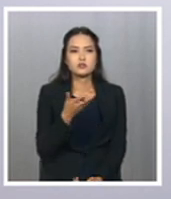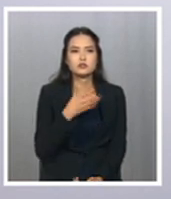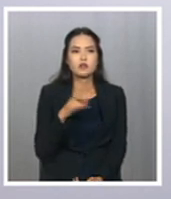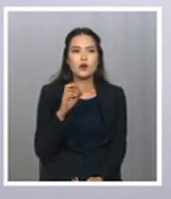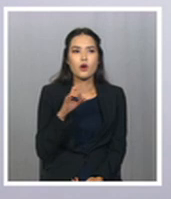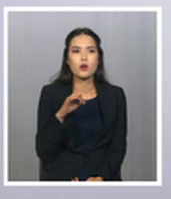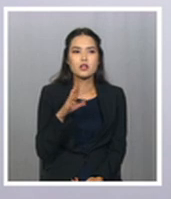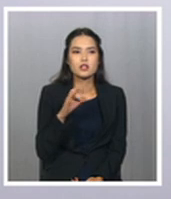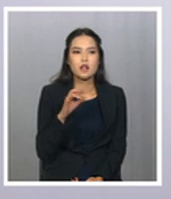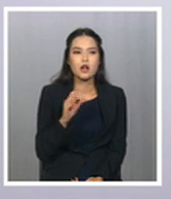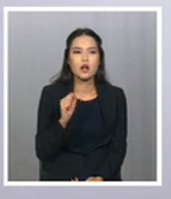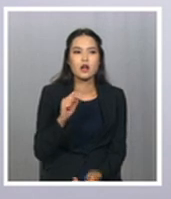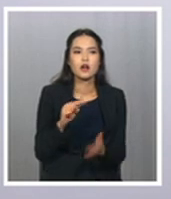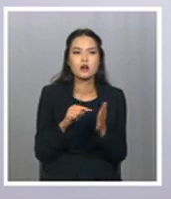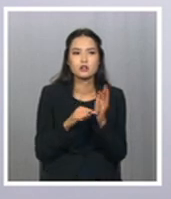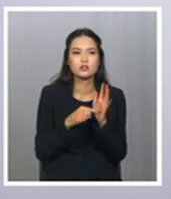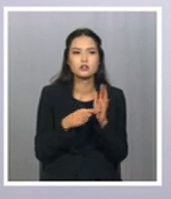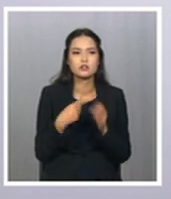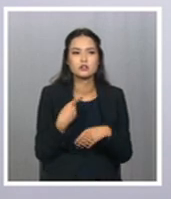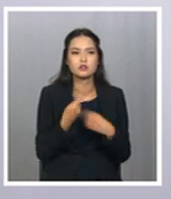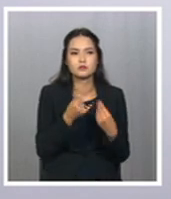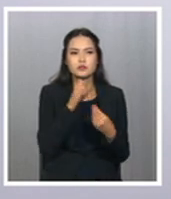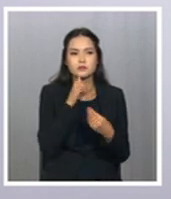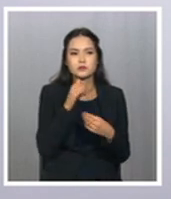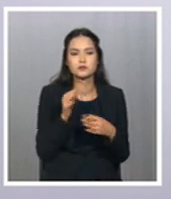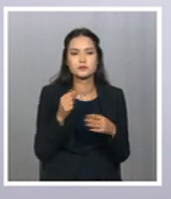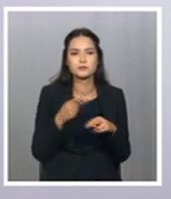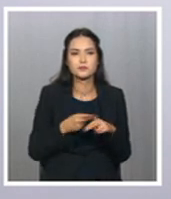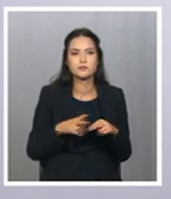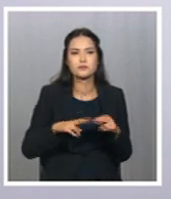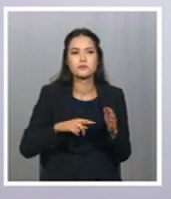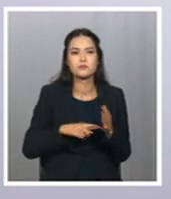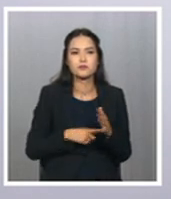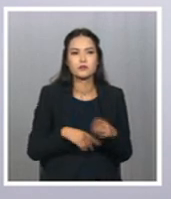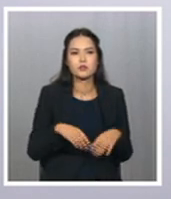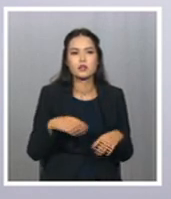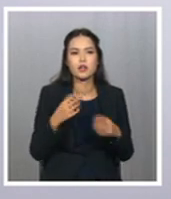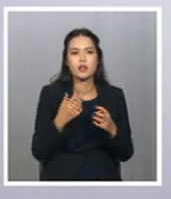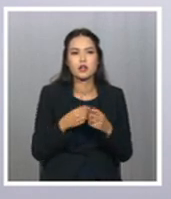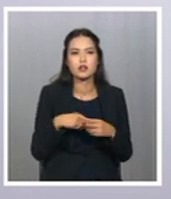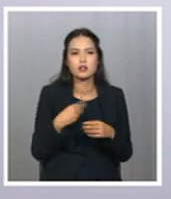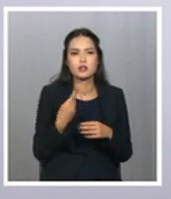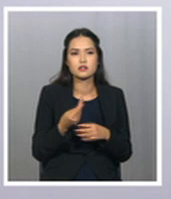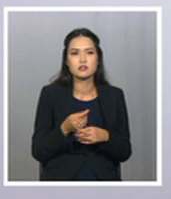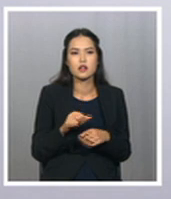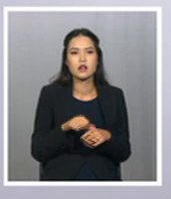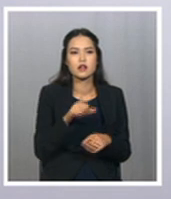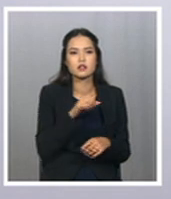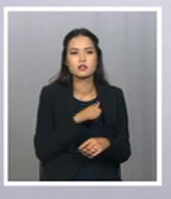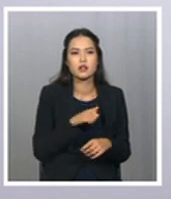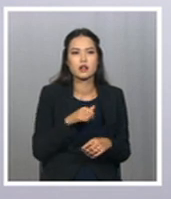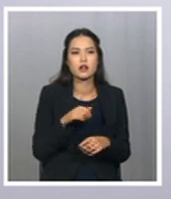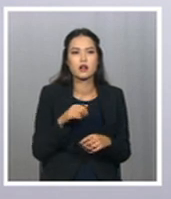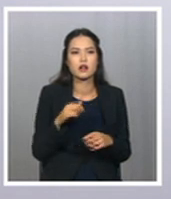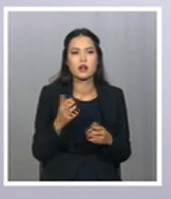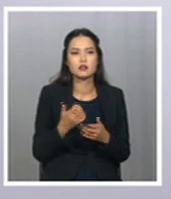А нүктесі белгіленген. Осы нүктеден біз аталған жастықтарға дейінгі қашықтықты қалай